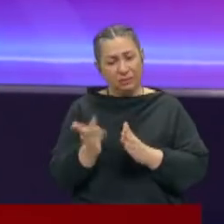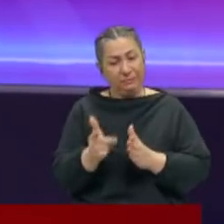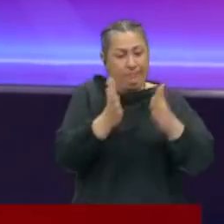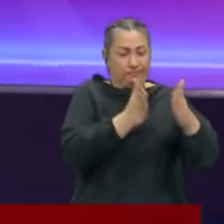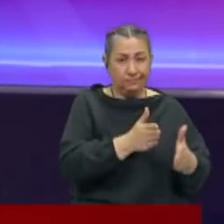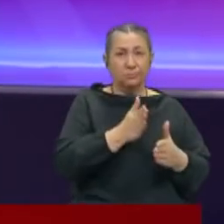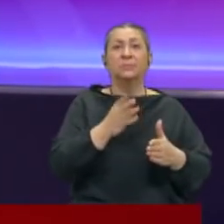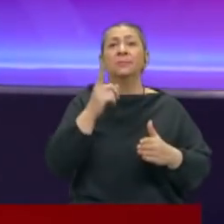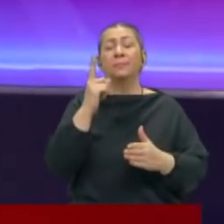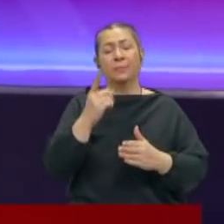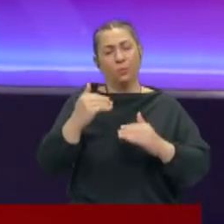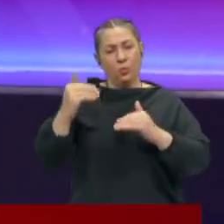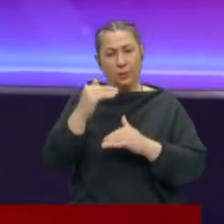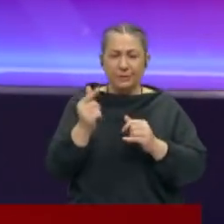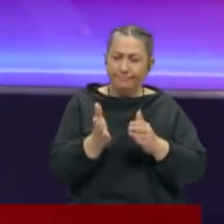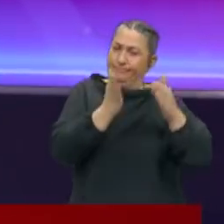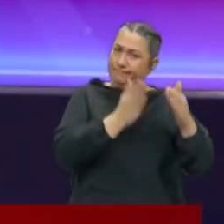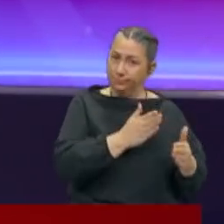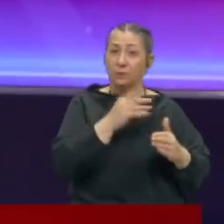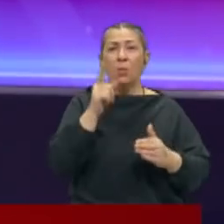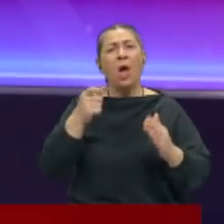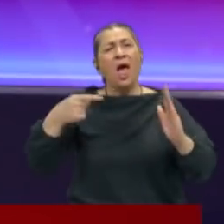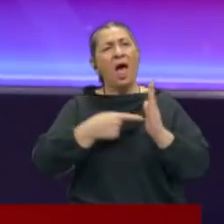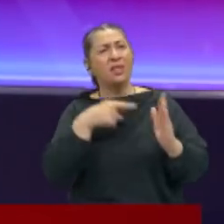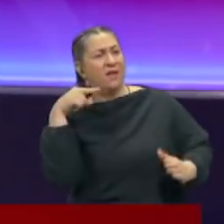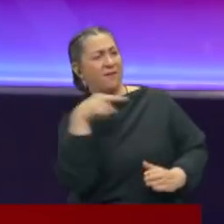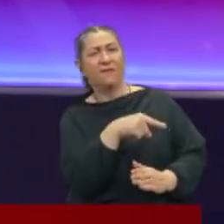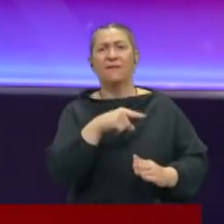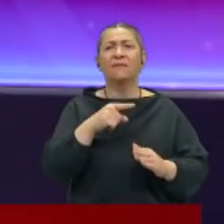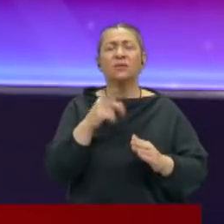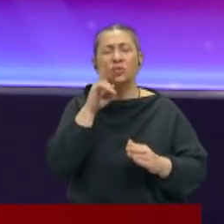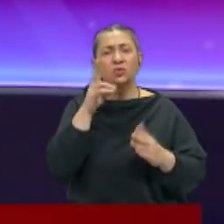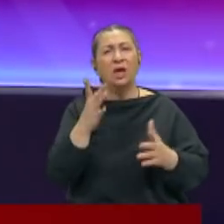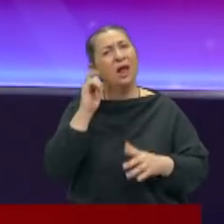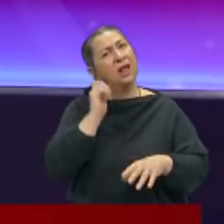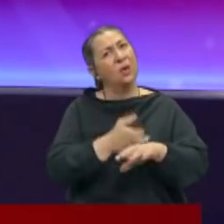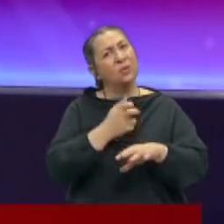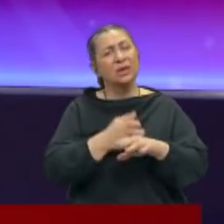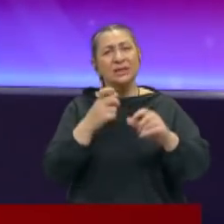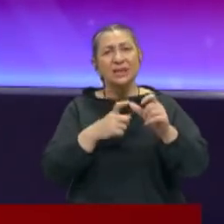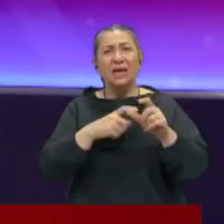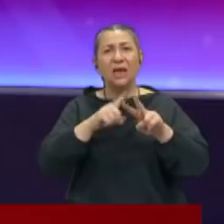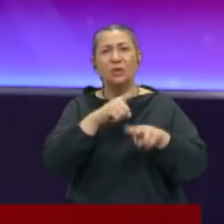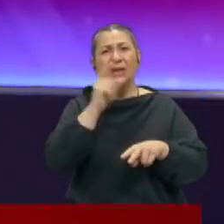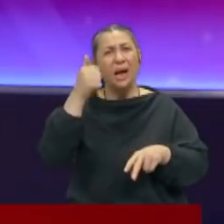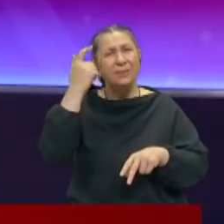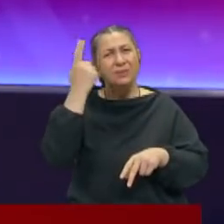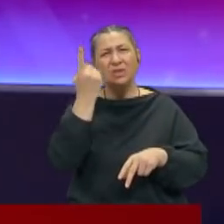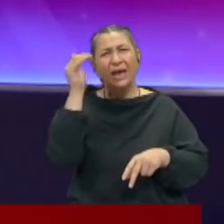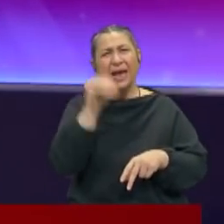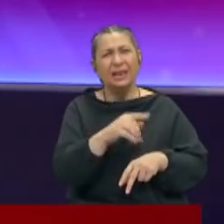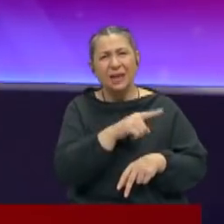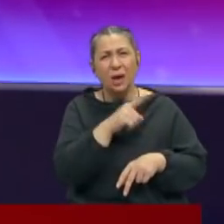bırakarak, feraseti bir tarafa bırakarak bu hedef göstermenin neticesinde Allah korusun Sezen Aksu'nun yarın başına bir iş